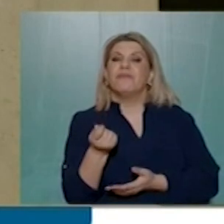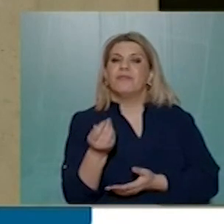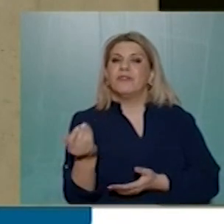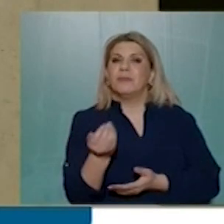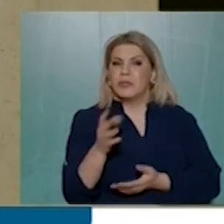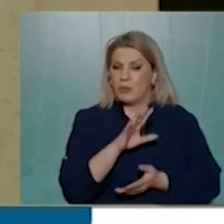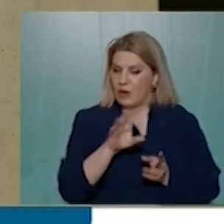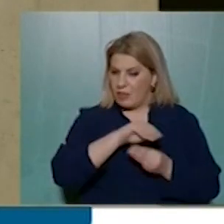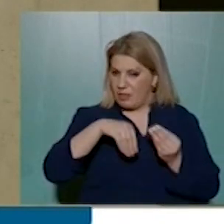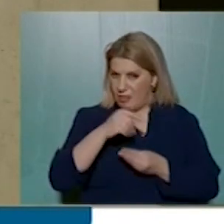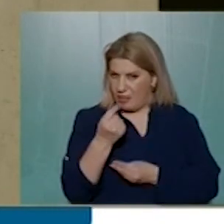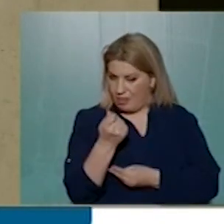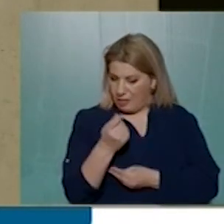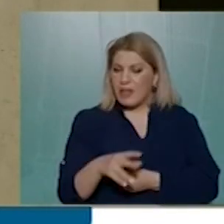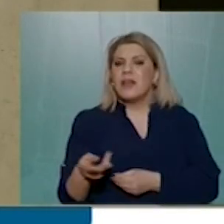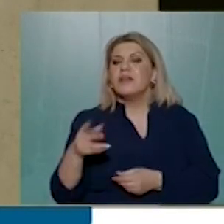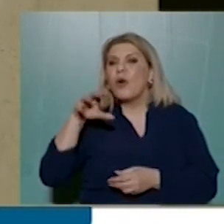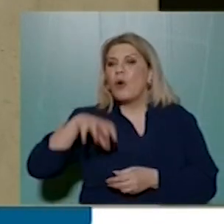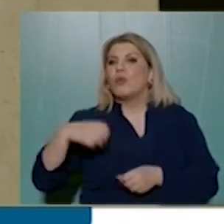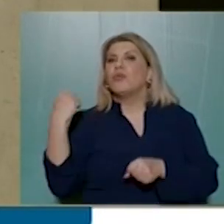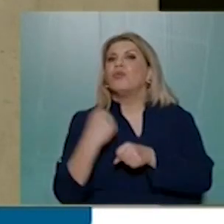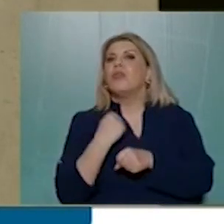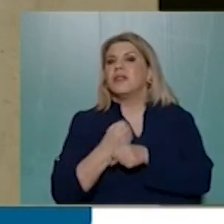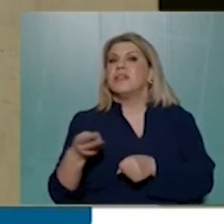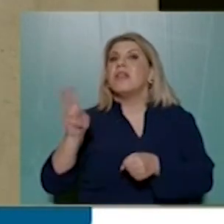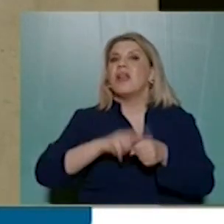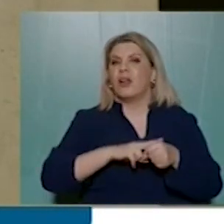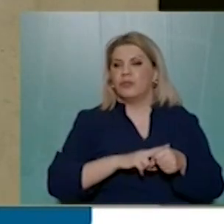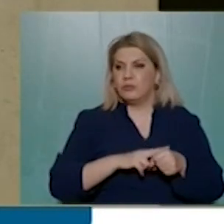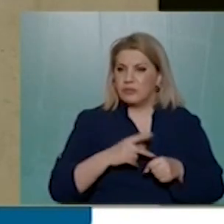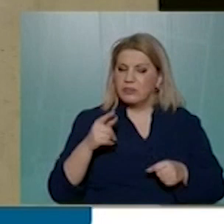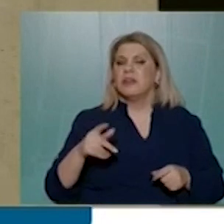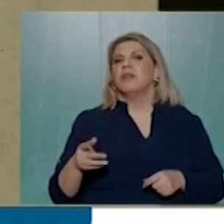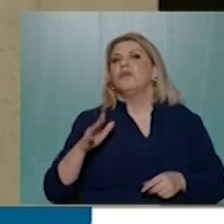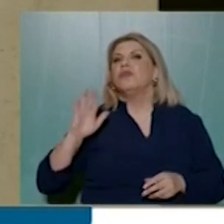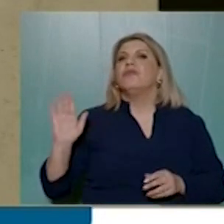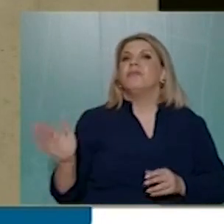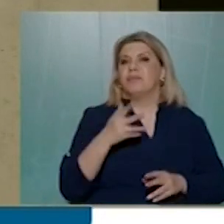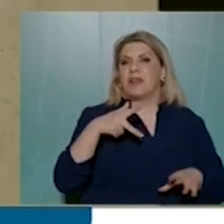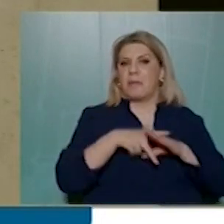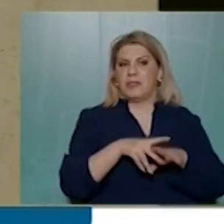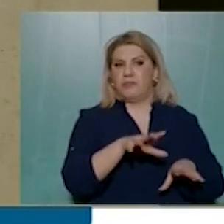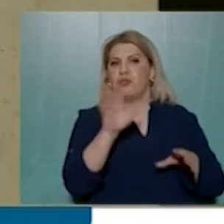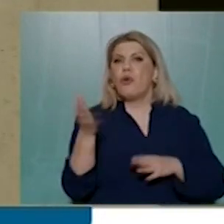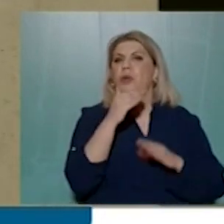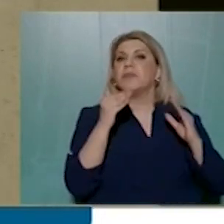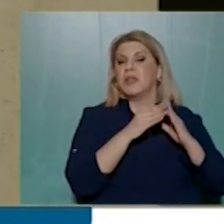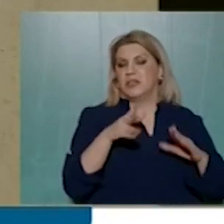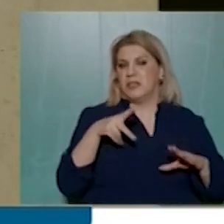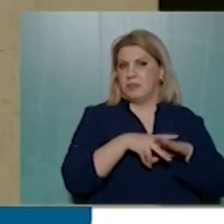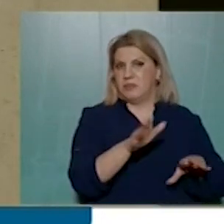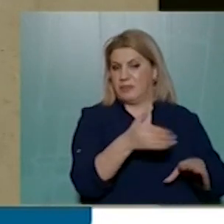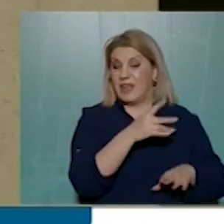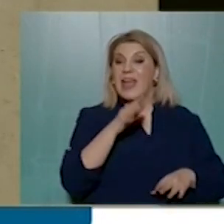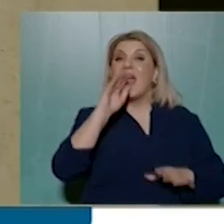τους χώρους δουλειάς σε παγίδες θανάτου που ξεσπιτωθεί τους οι τράπεζες και εμείς αναρωτιόμαστε οι